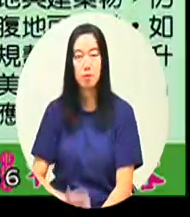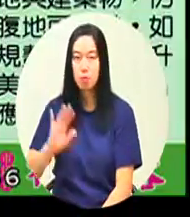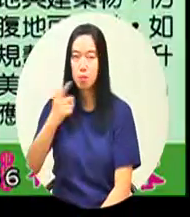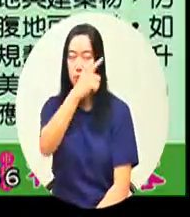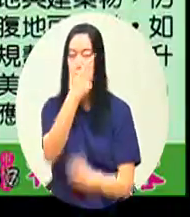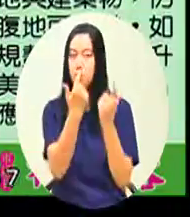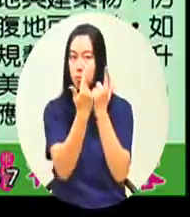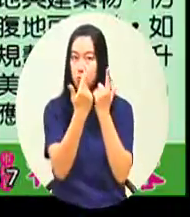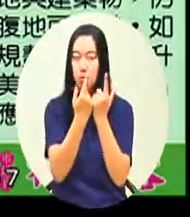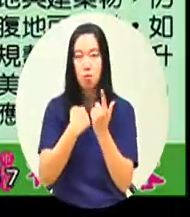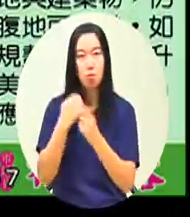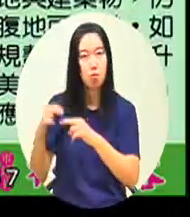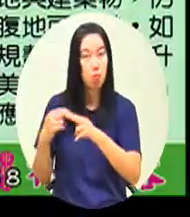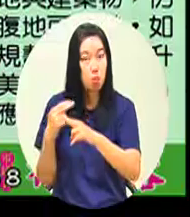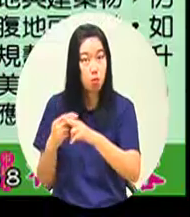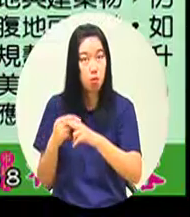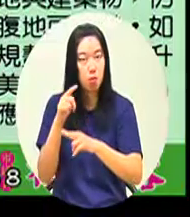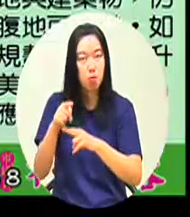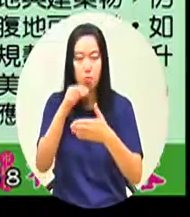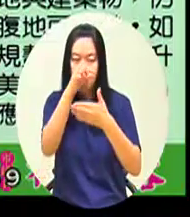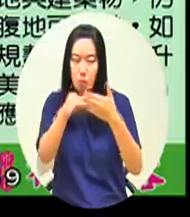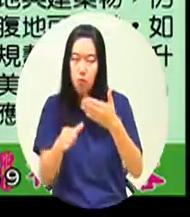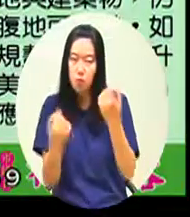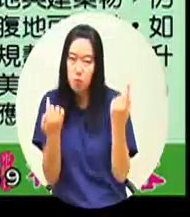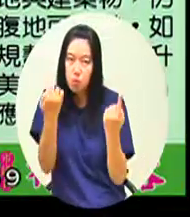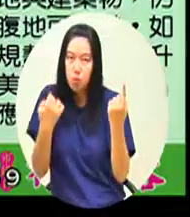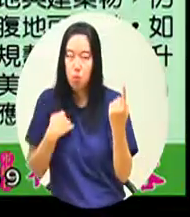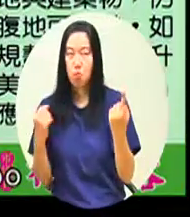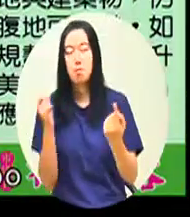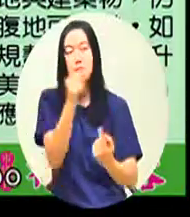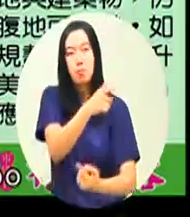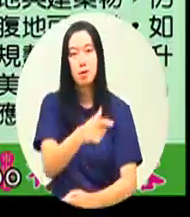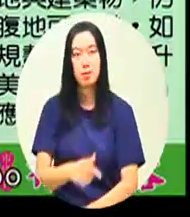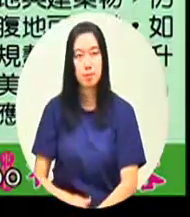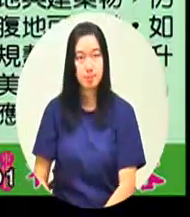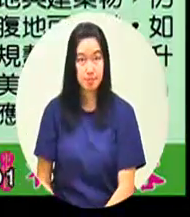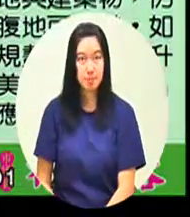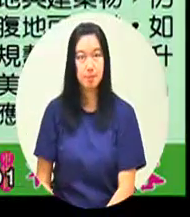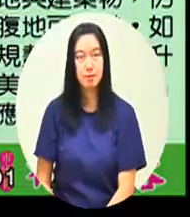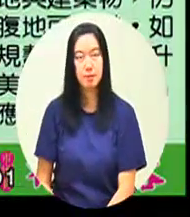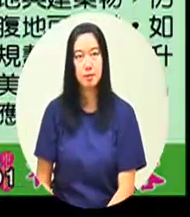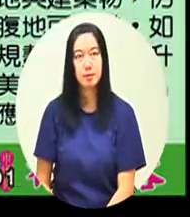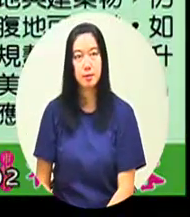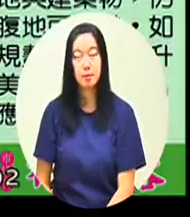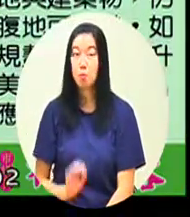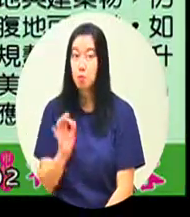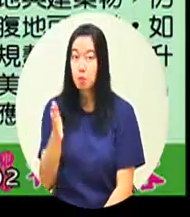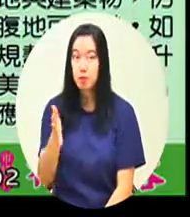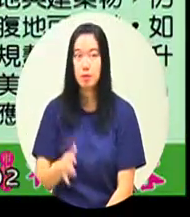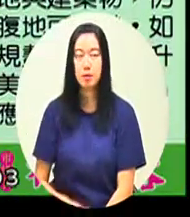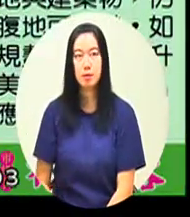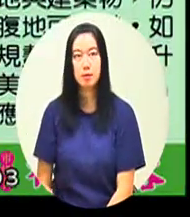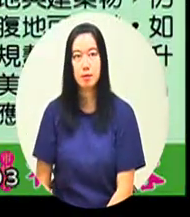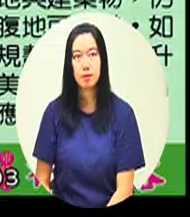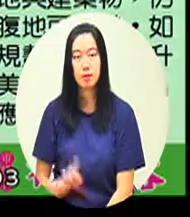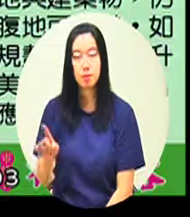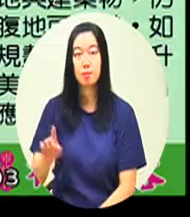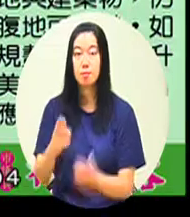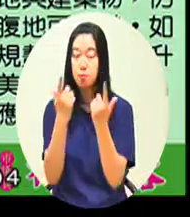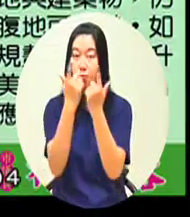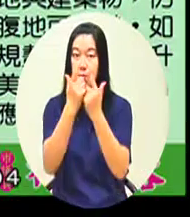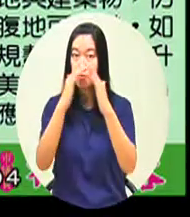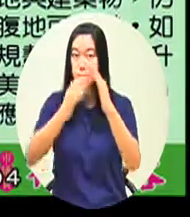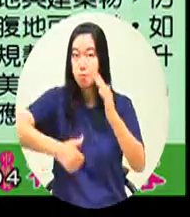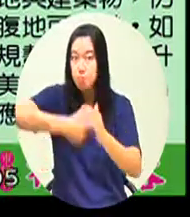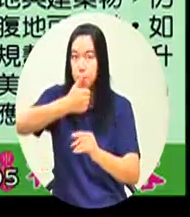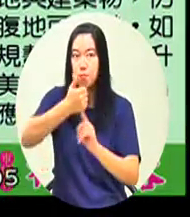我相信台北的条件无咱高雄的好，无咱坚定去干好。你看人家柯文哲市长